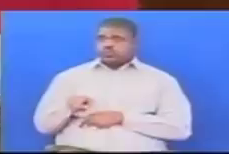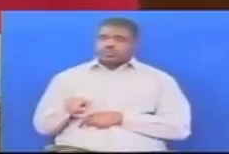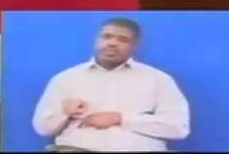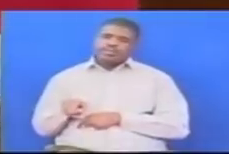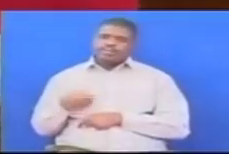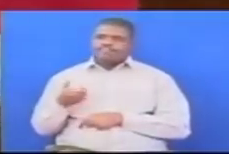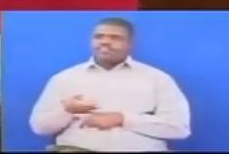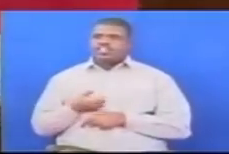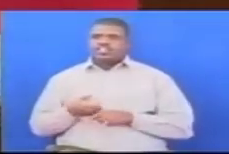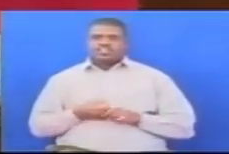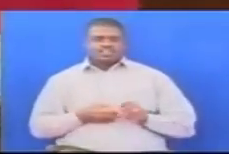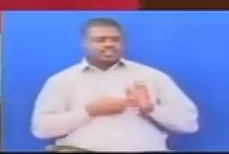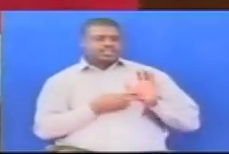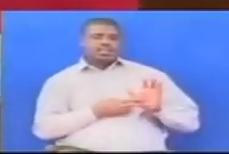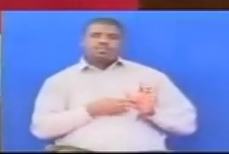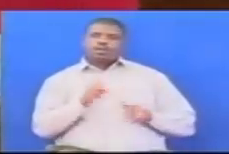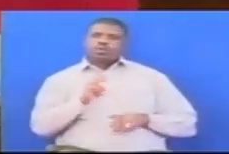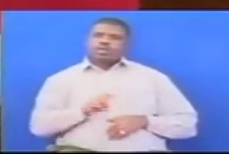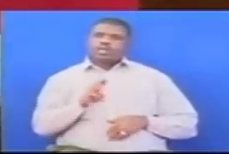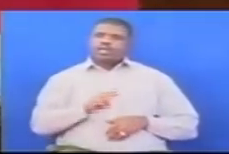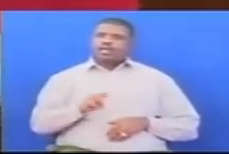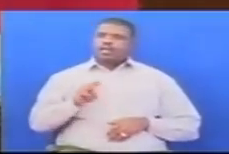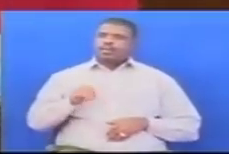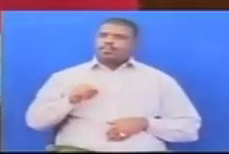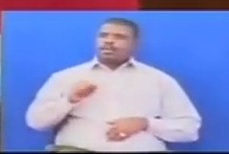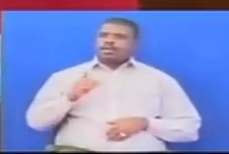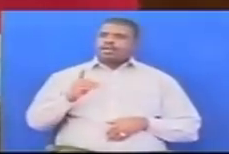vijiji 7 vya wilaya ya Madaba